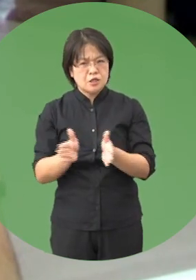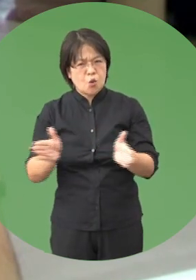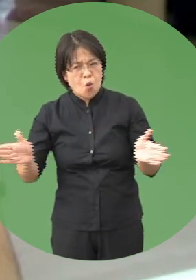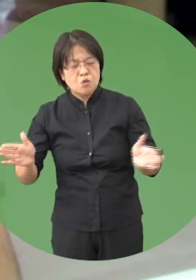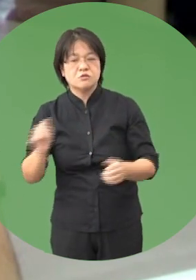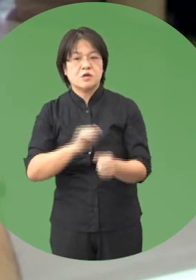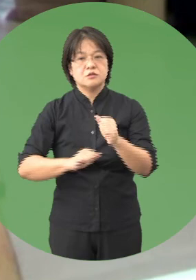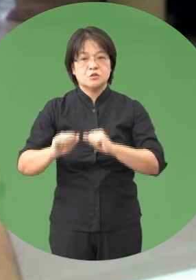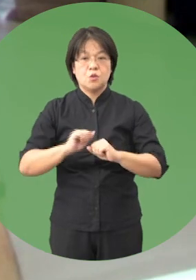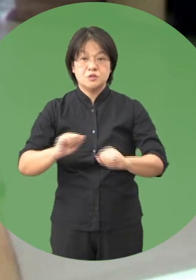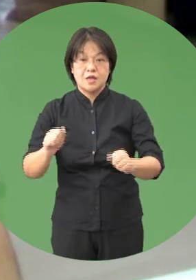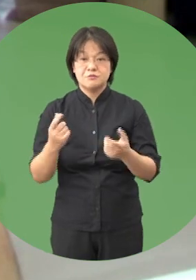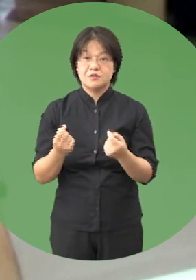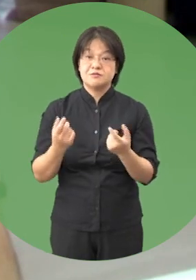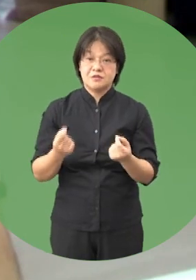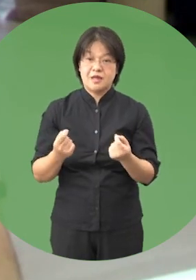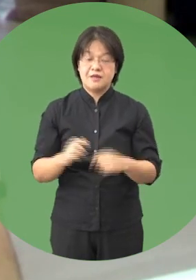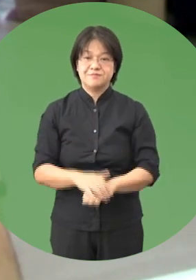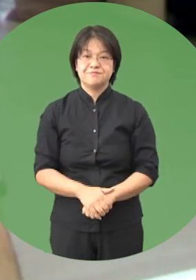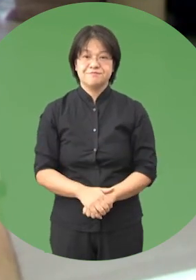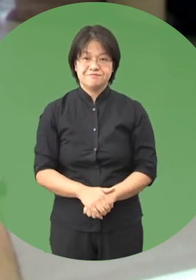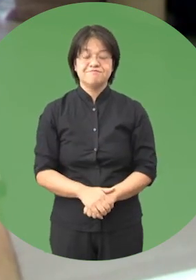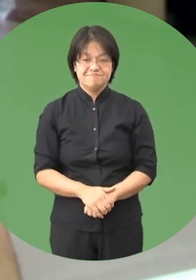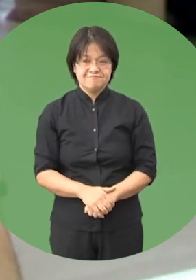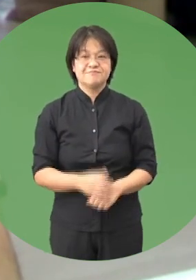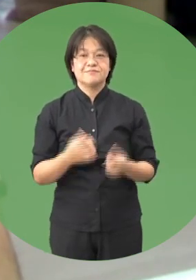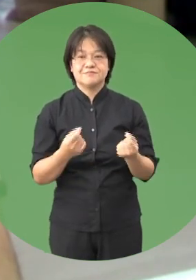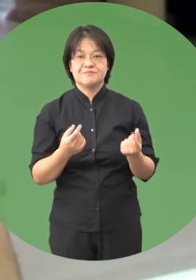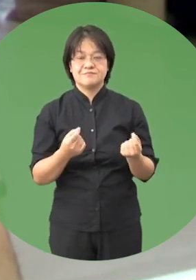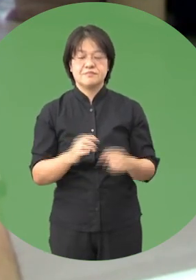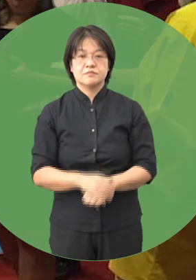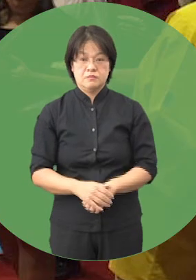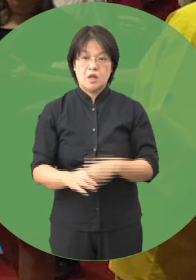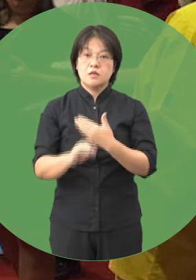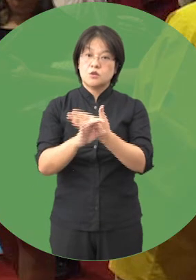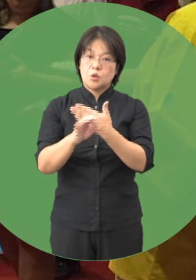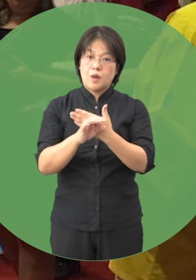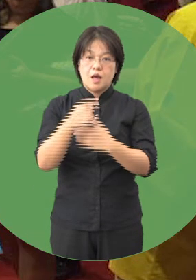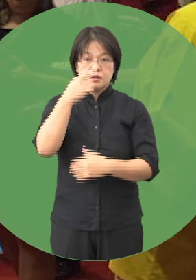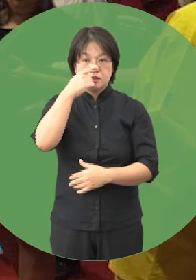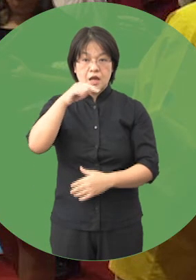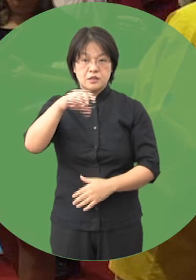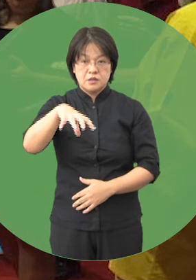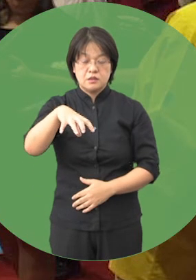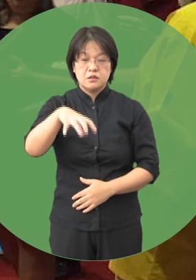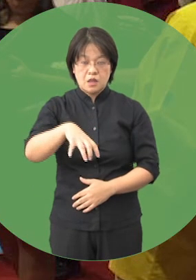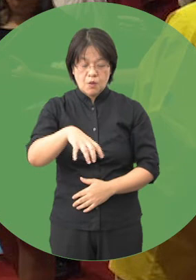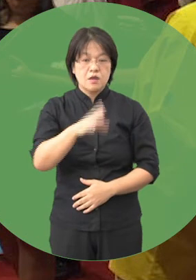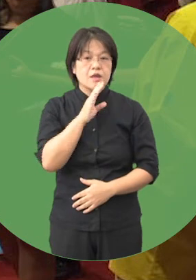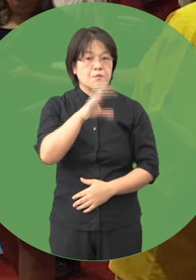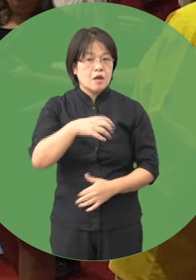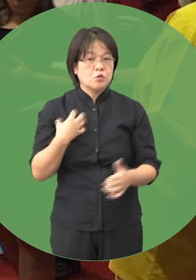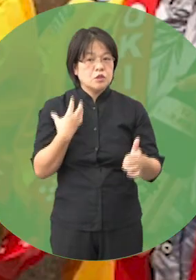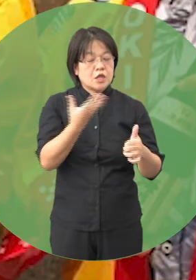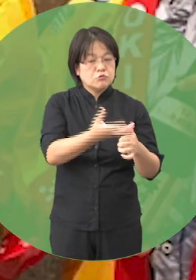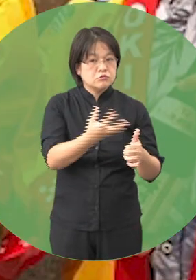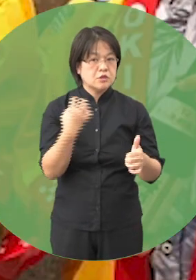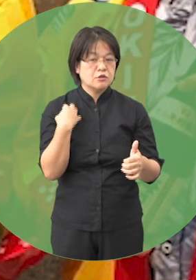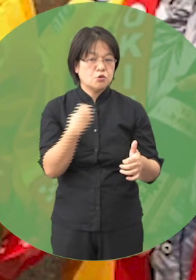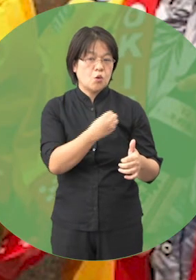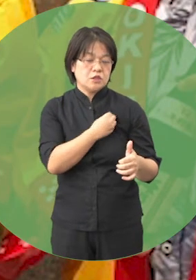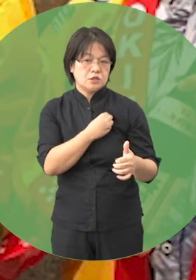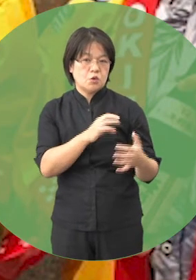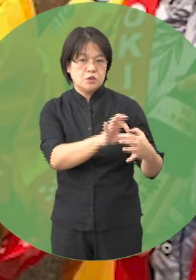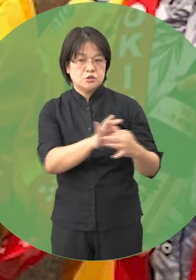んですねそうですね例えばタイでは電池の委託駐在員と連携して観光